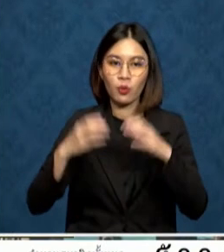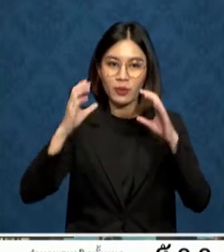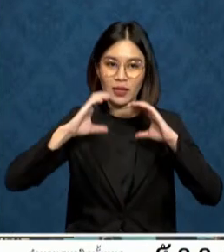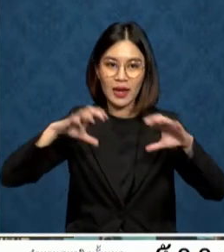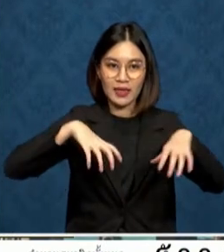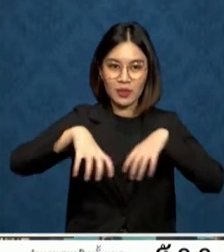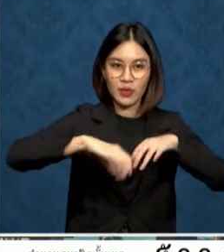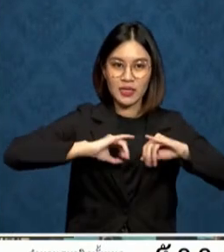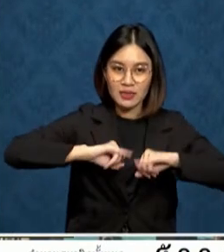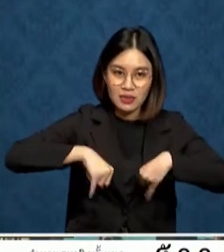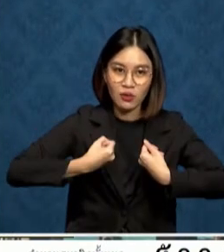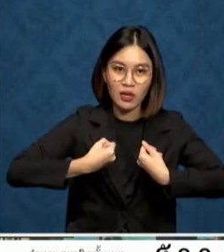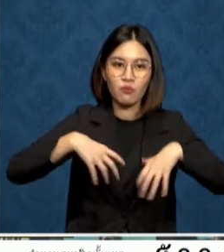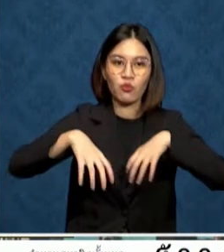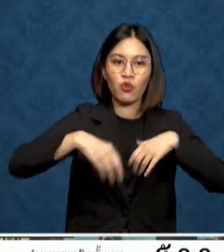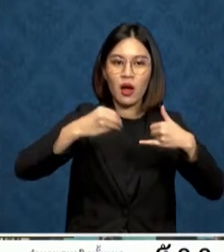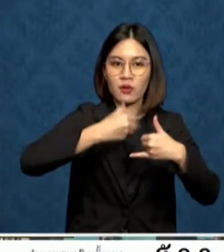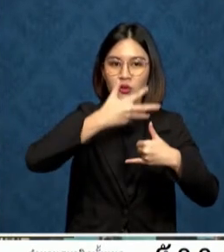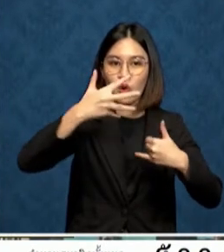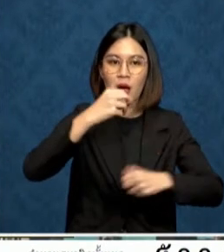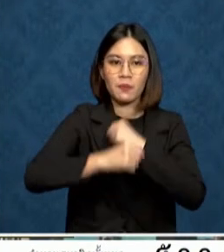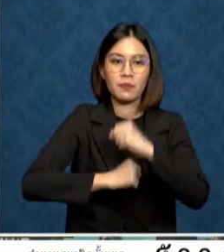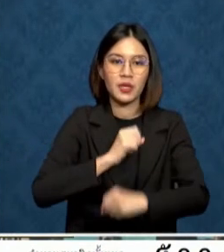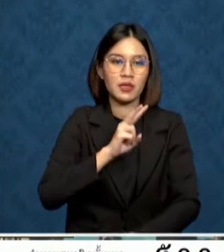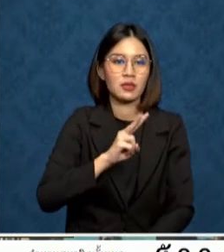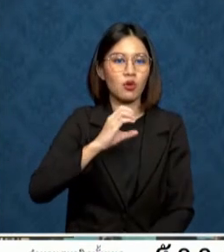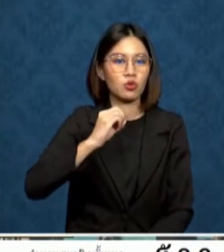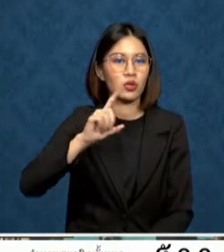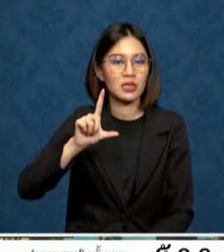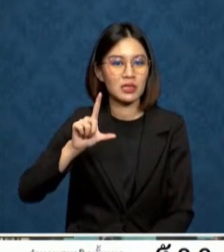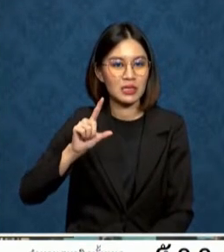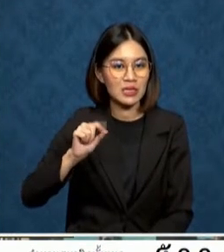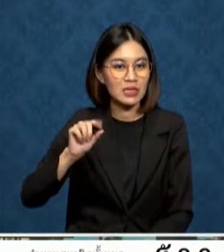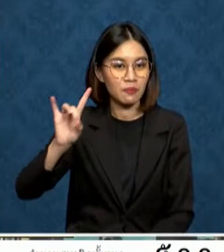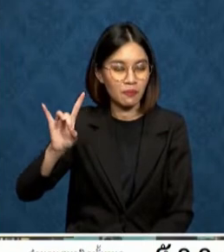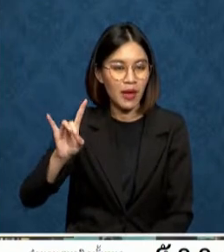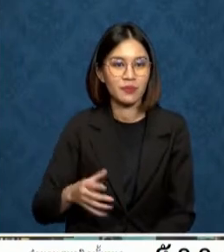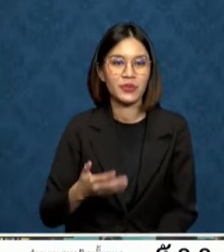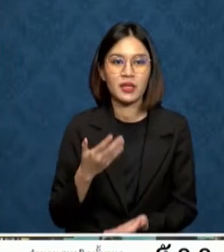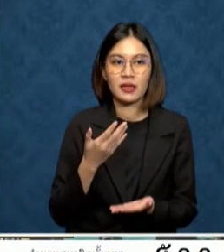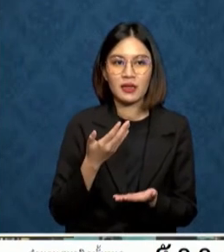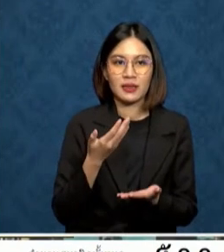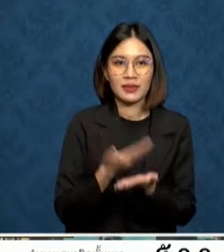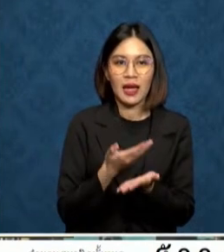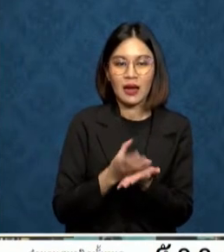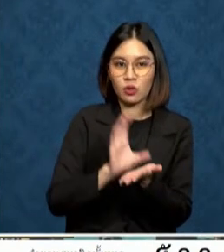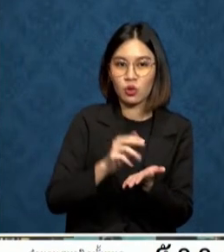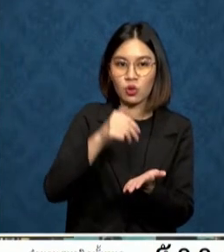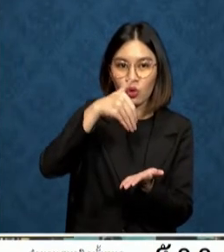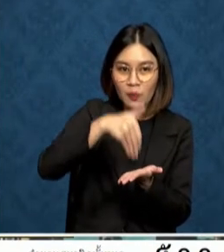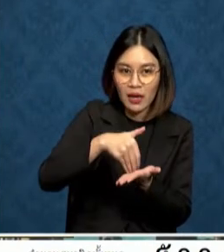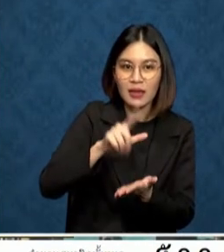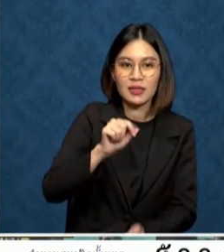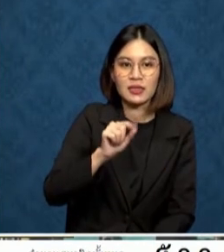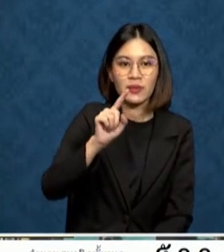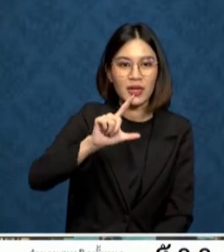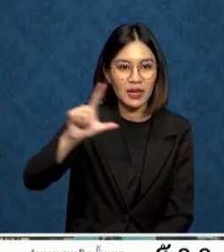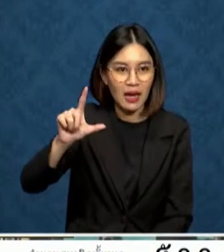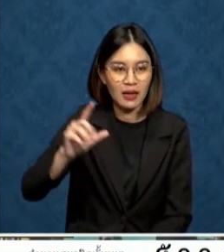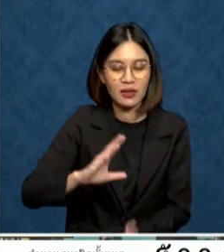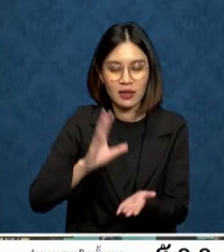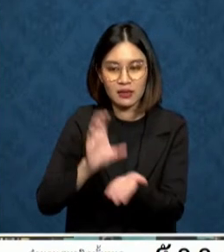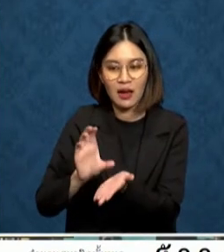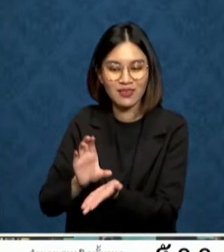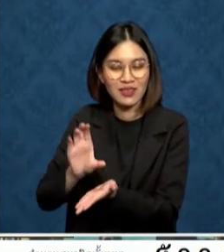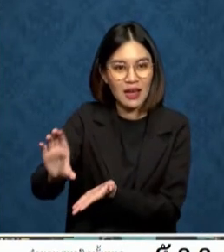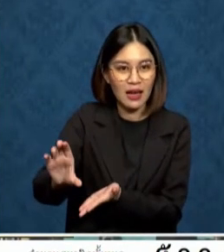จัดเป็นเจ้าภาพWorld prim 228นะครับซึ่งท่านนายกก็ควักงบกลางออกไป 21ล้านบาทเพื่อให้ทสและ